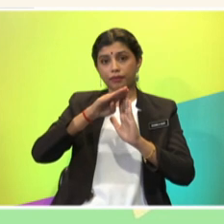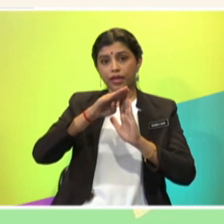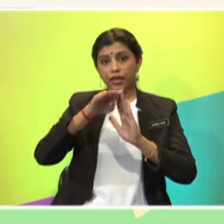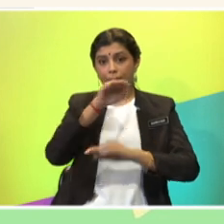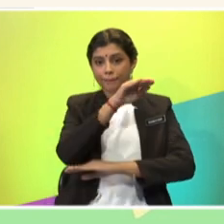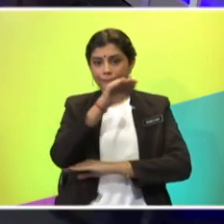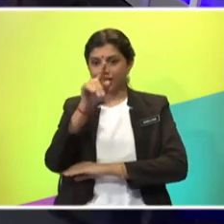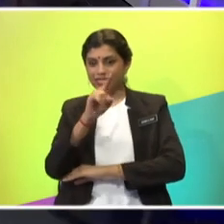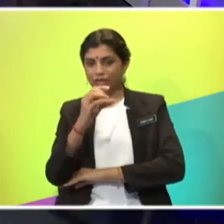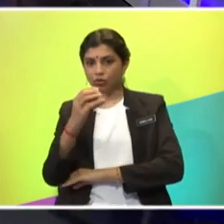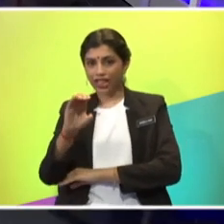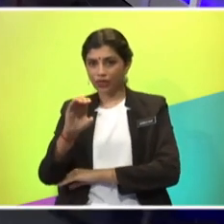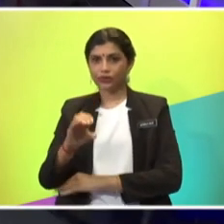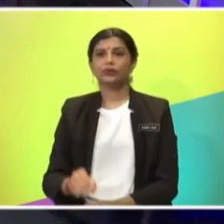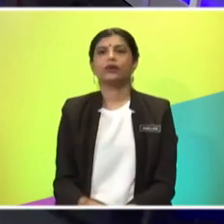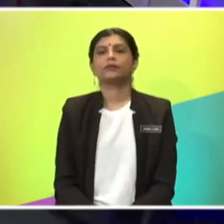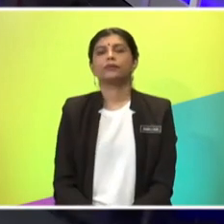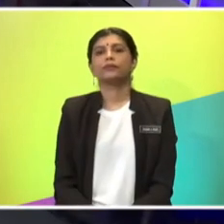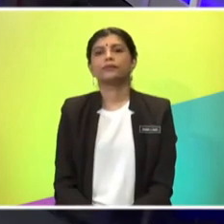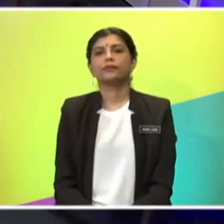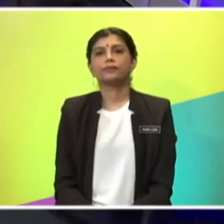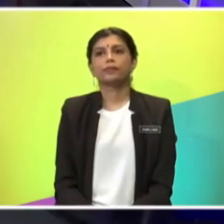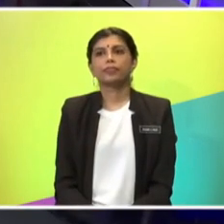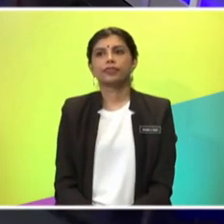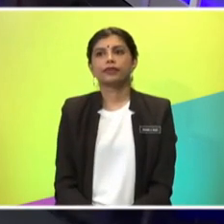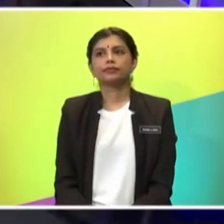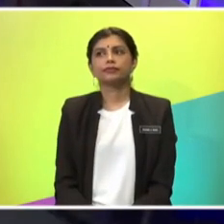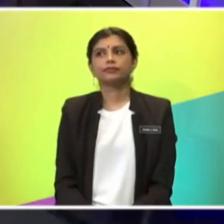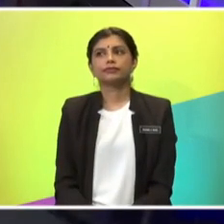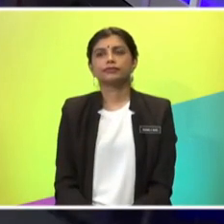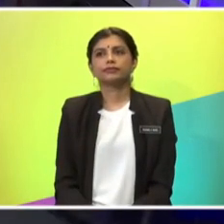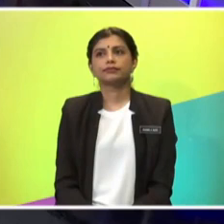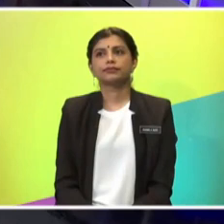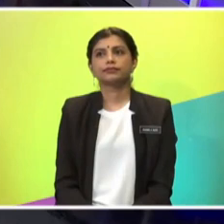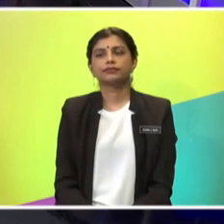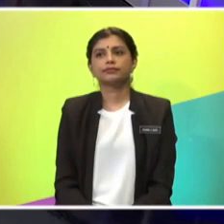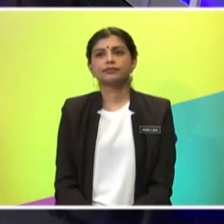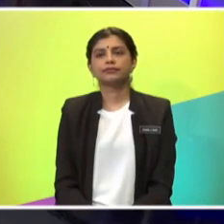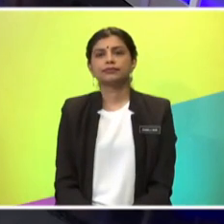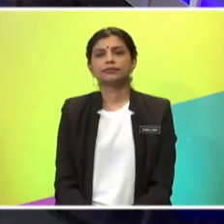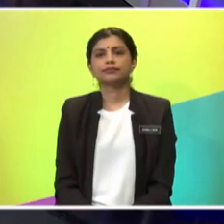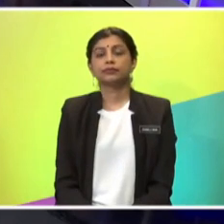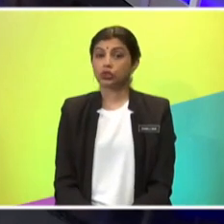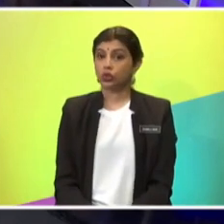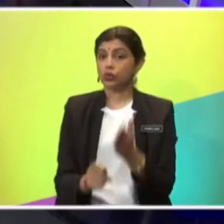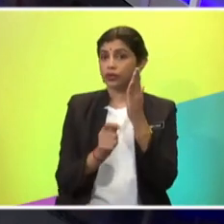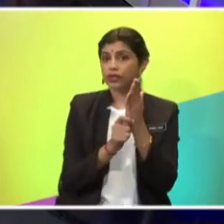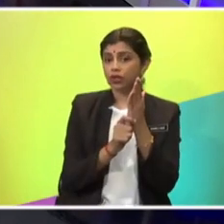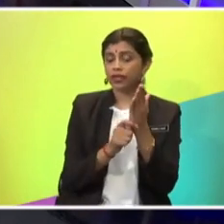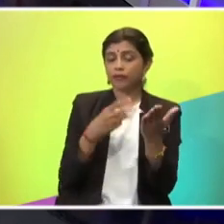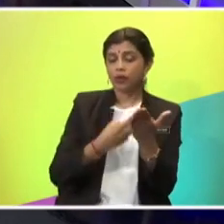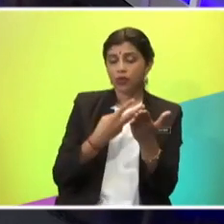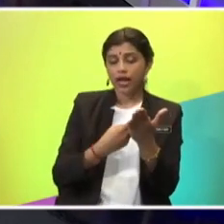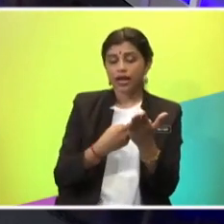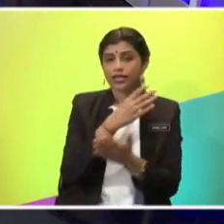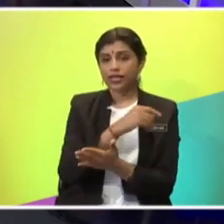maksudnya cikgu, perbezaan di antara cara menambah wang dan juga cara menambah titik perpuluhan tadi, perbezaannya pada unit wang cikgu.